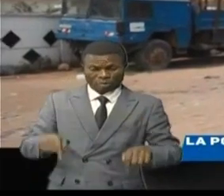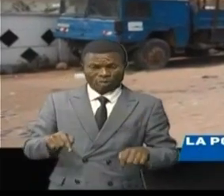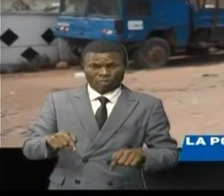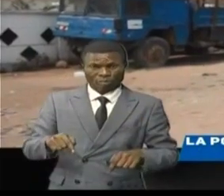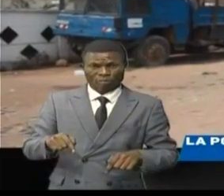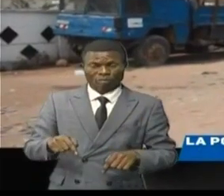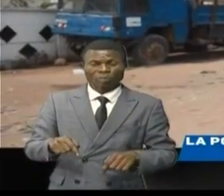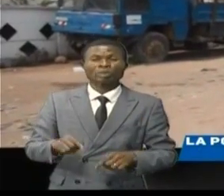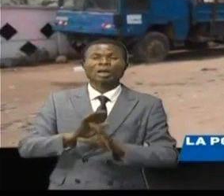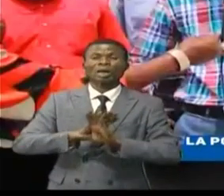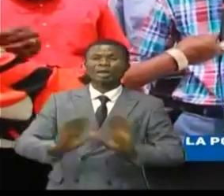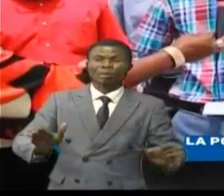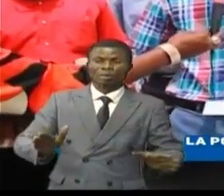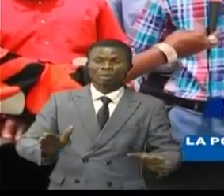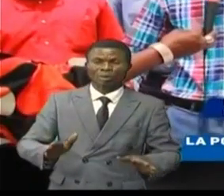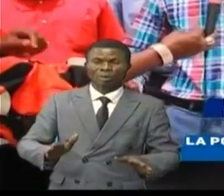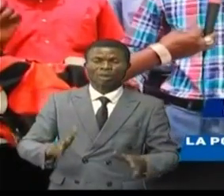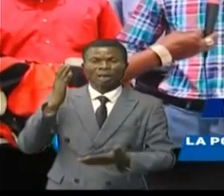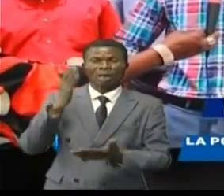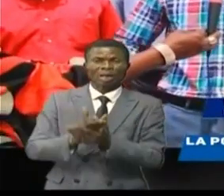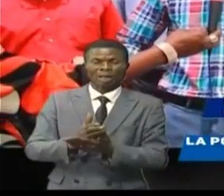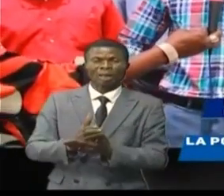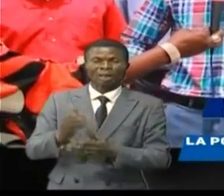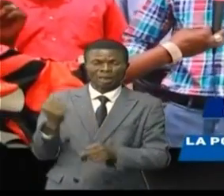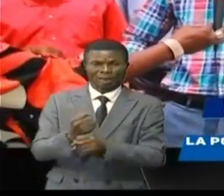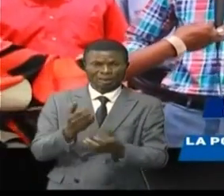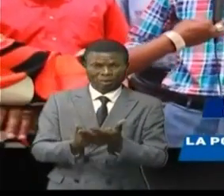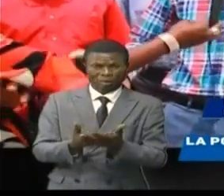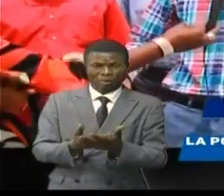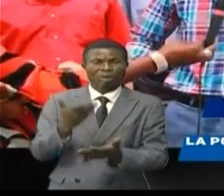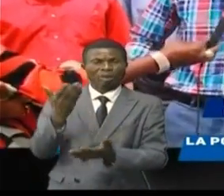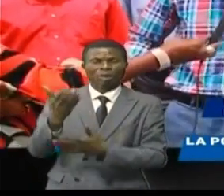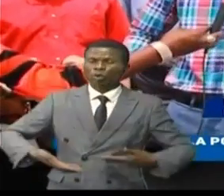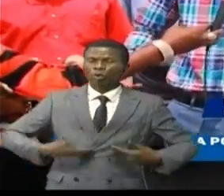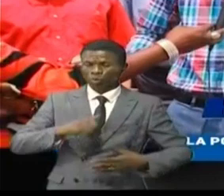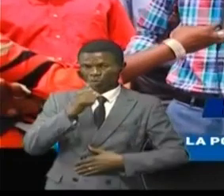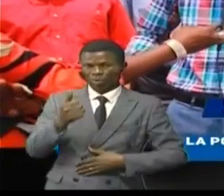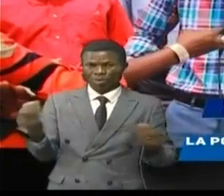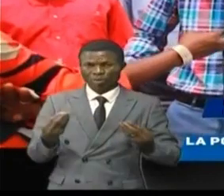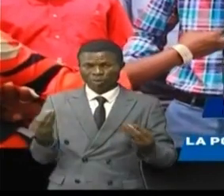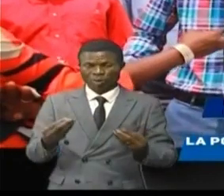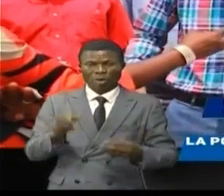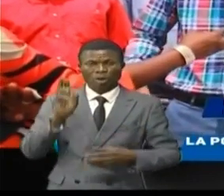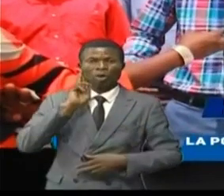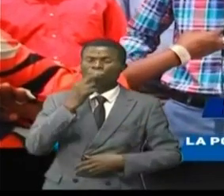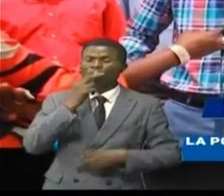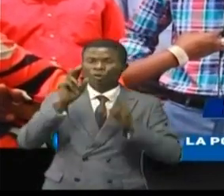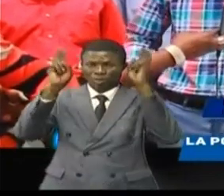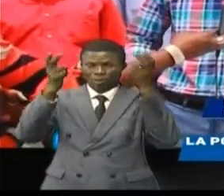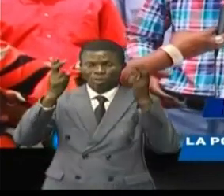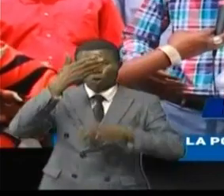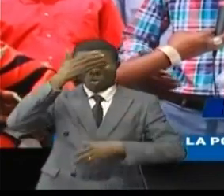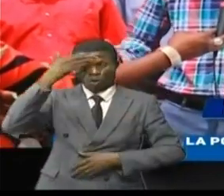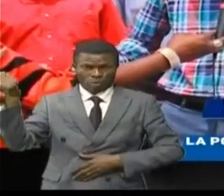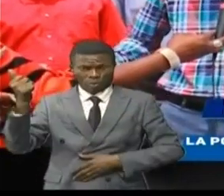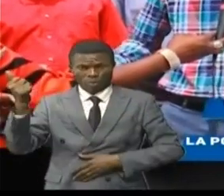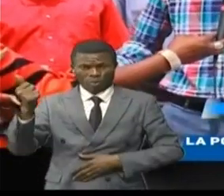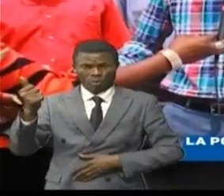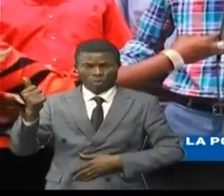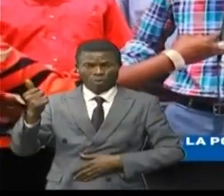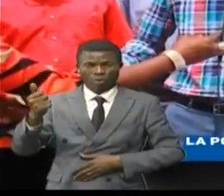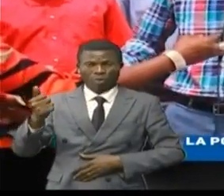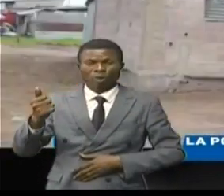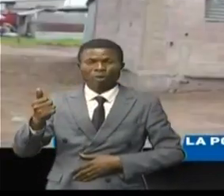en possession de l'arrêt du Conseil d'État. Chose grave, nous déplorons le fait que l'hôtel des villes ignore l'existence des